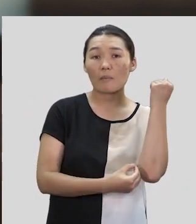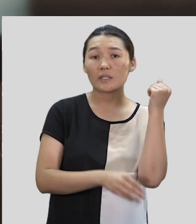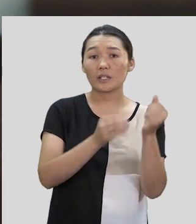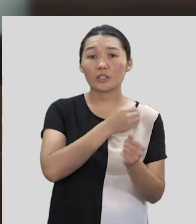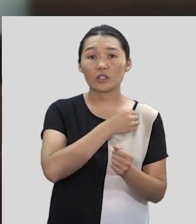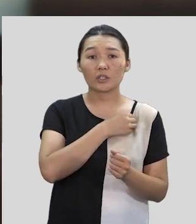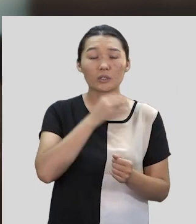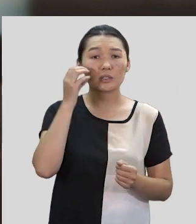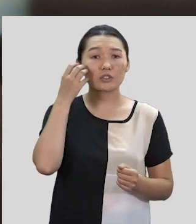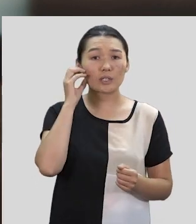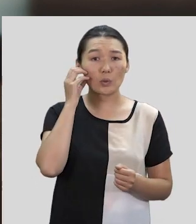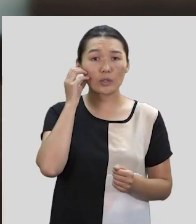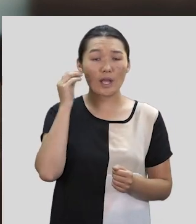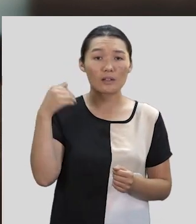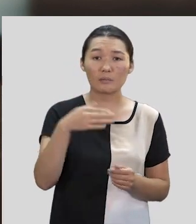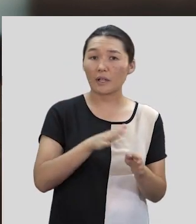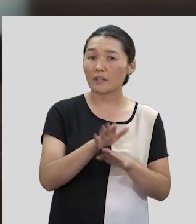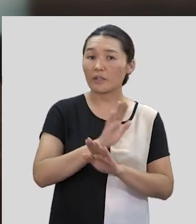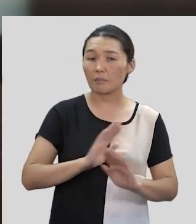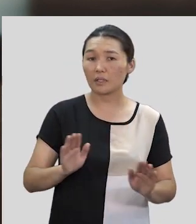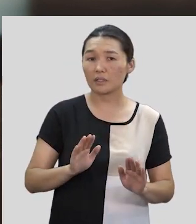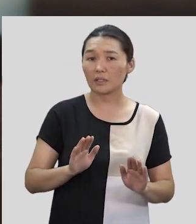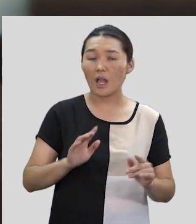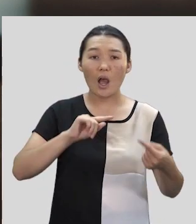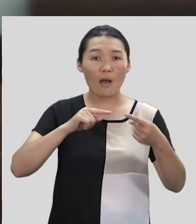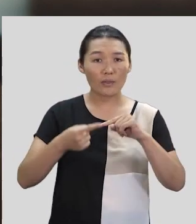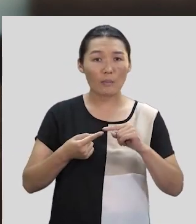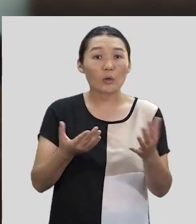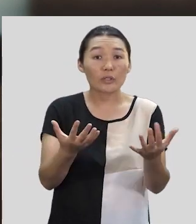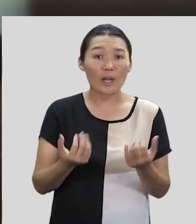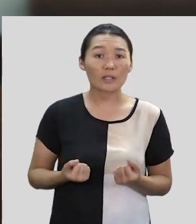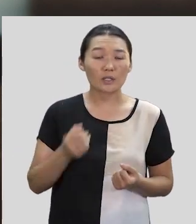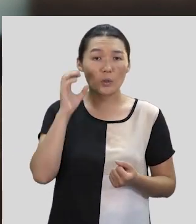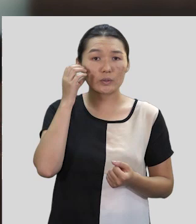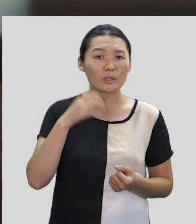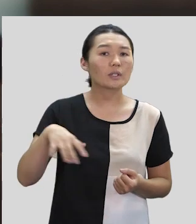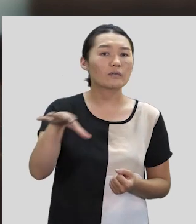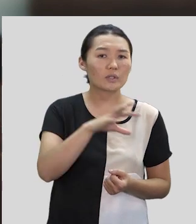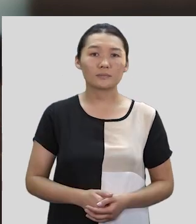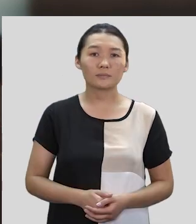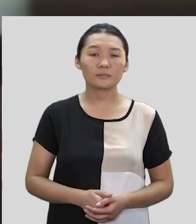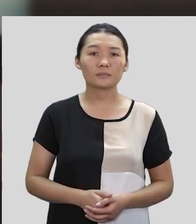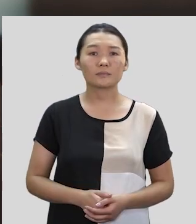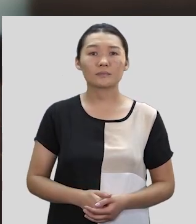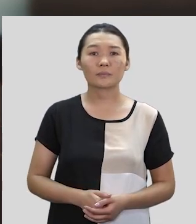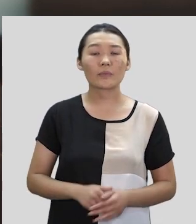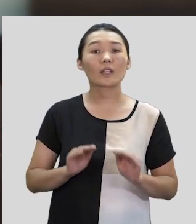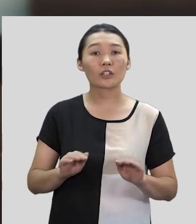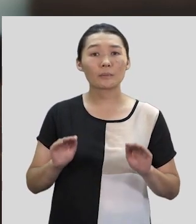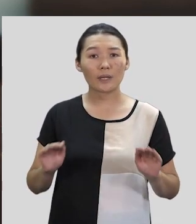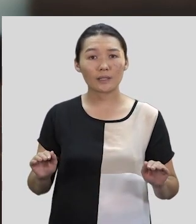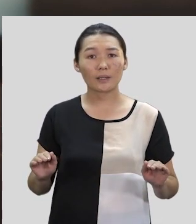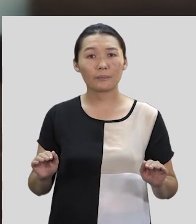рыбка не выполнила а наоборот отняла у старухи все полученное ребята